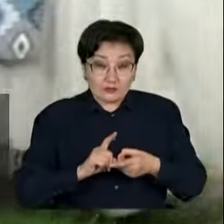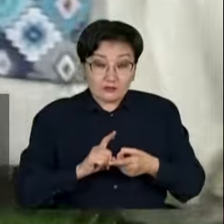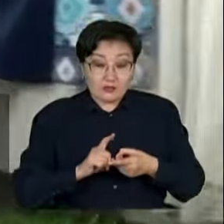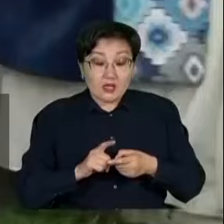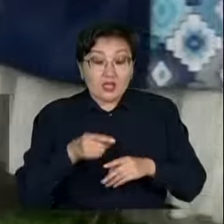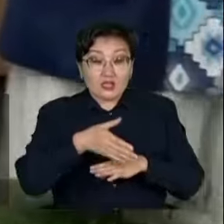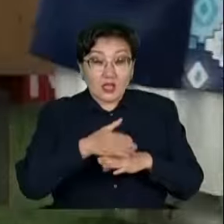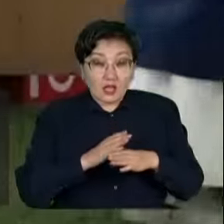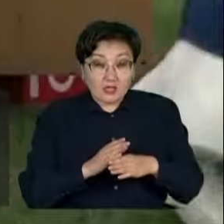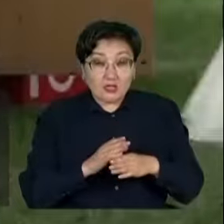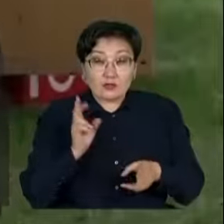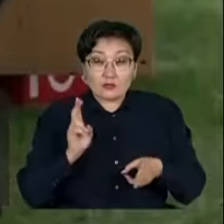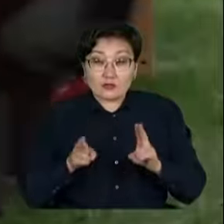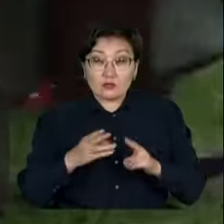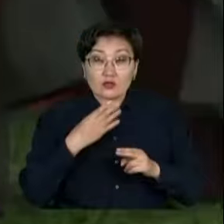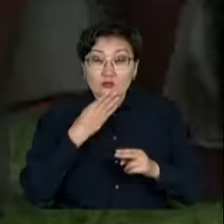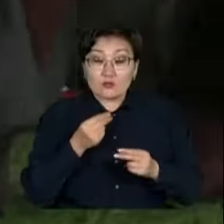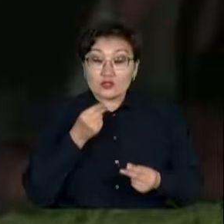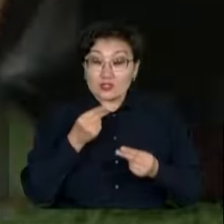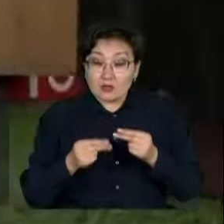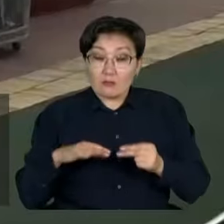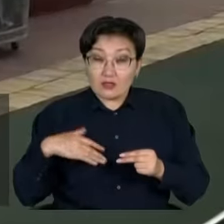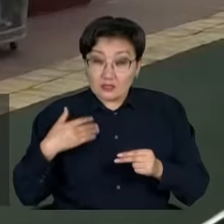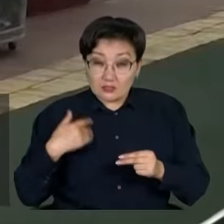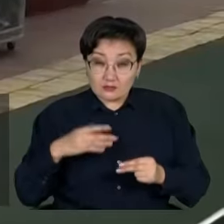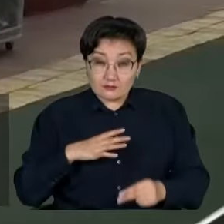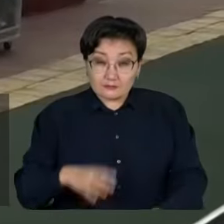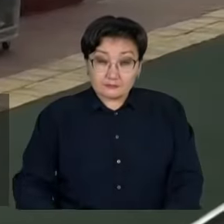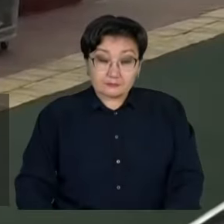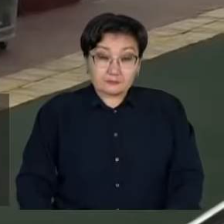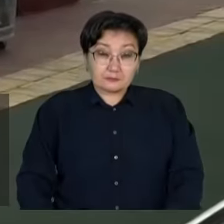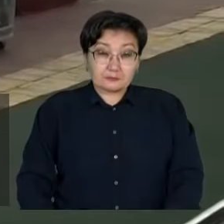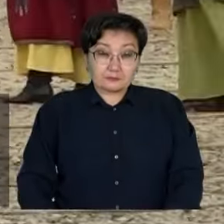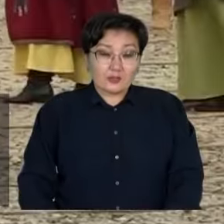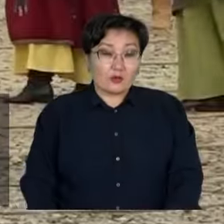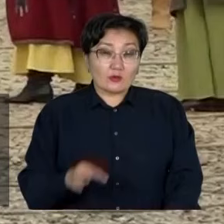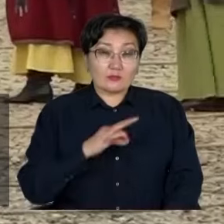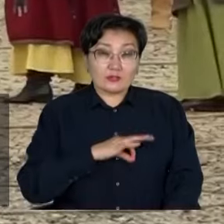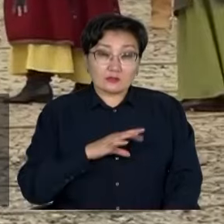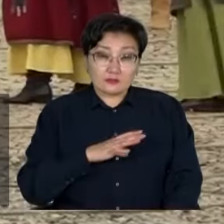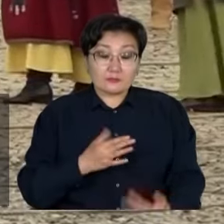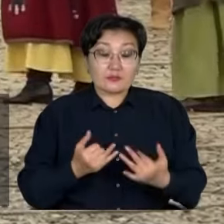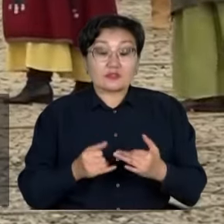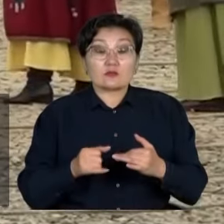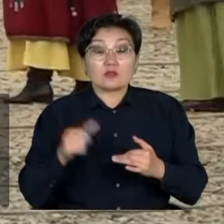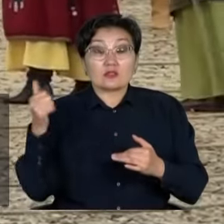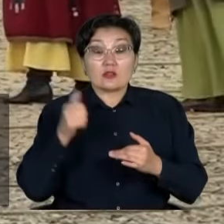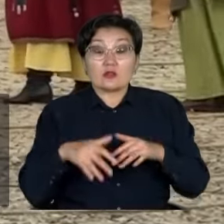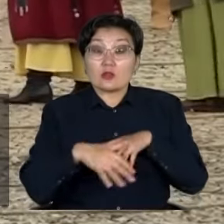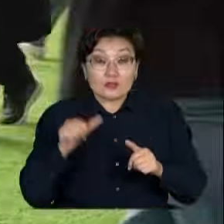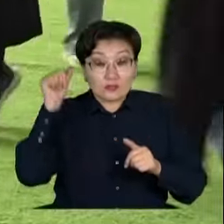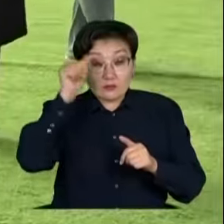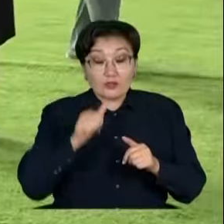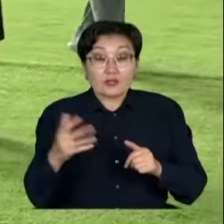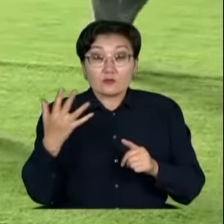нан қылып, өзінің азығына пайдаланған. Апта бойы дүйім елдің назары Астанадағы осы дүбірлі додада болмақ. Биылғы